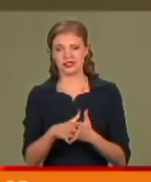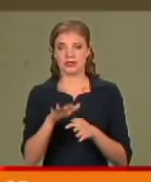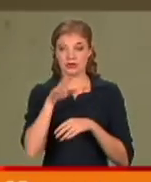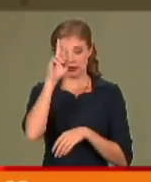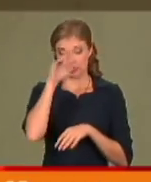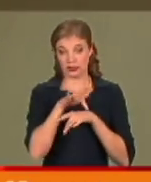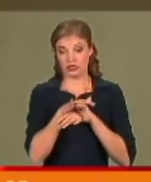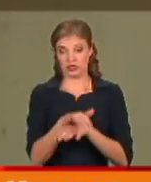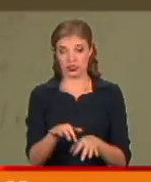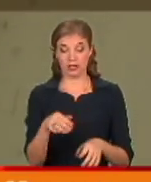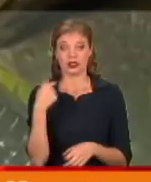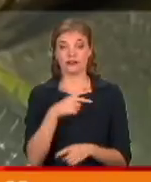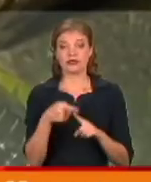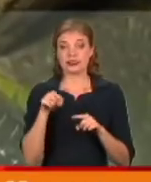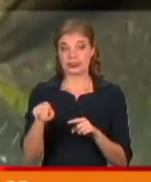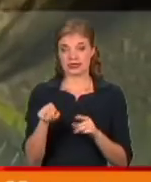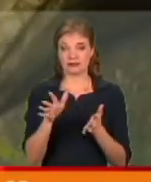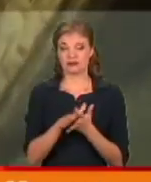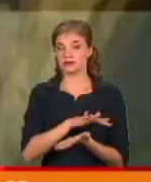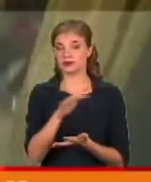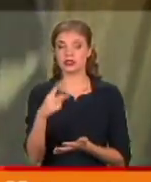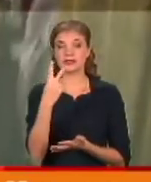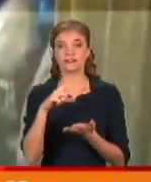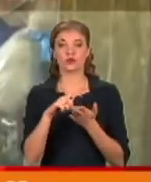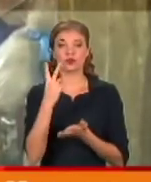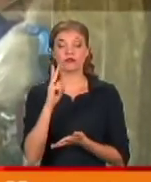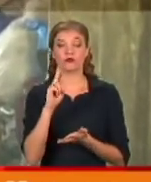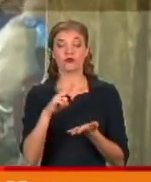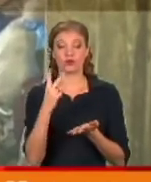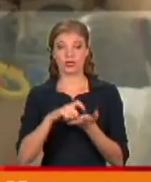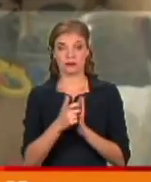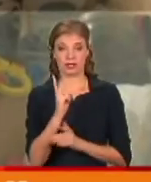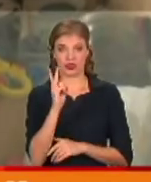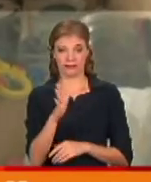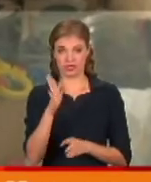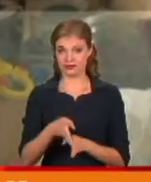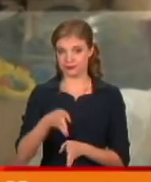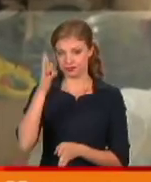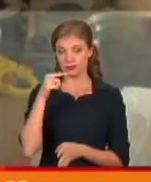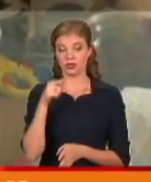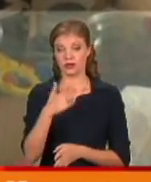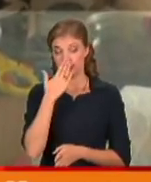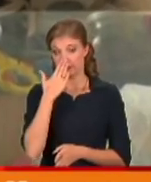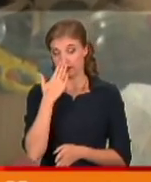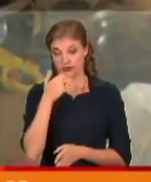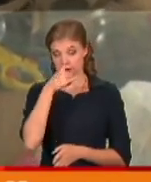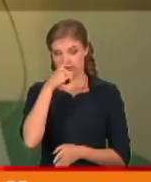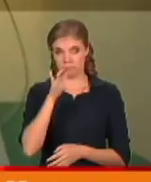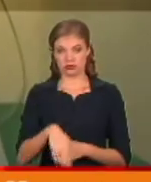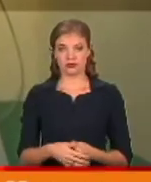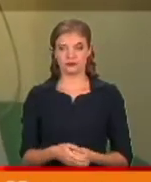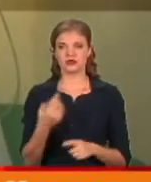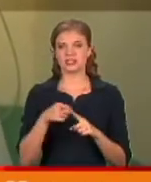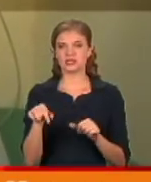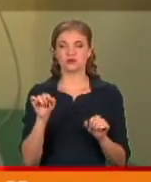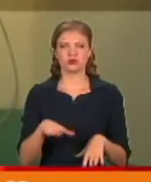тарганів, мов у мурашнику. Цим захаращена двокімнатна квартира у багатоповерхівці. Тхне у під'їзді нестерпно. Це